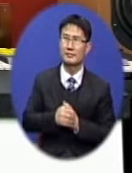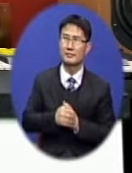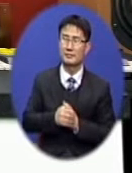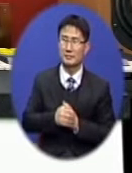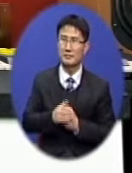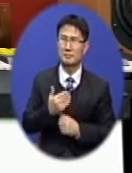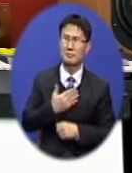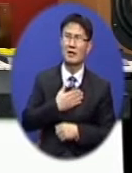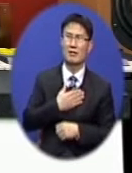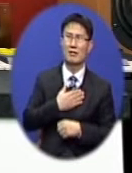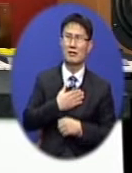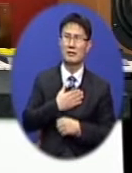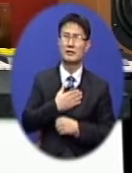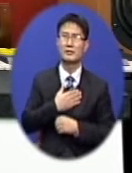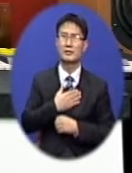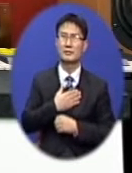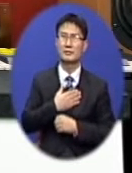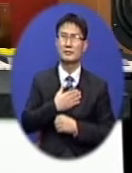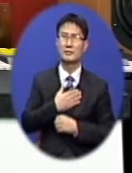제가요. 네.